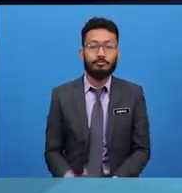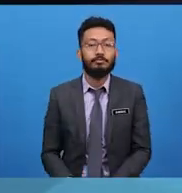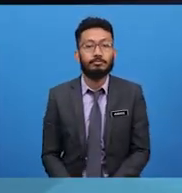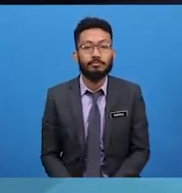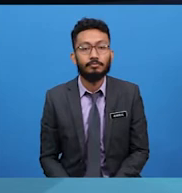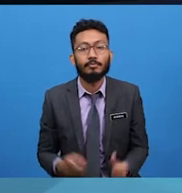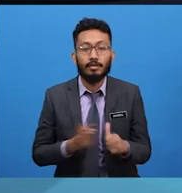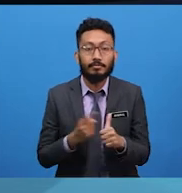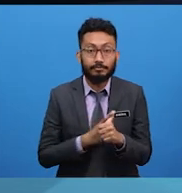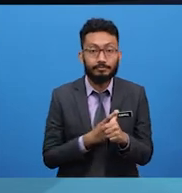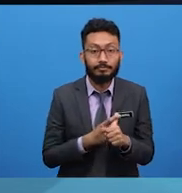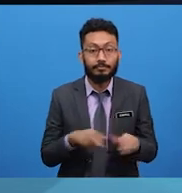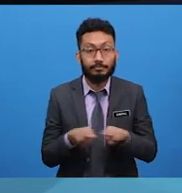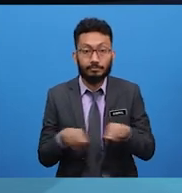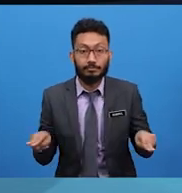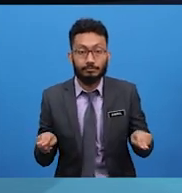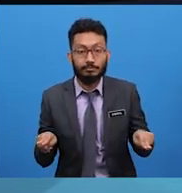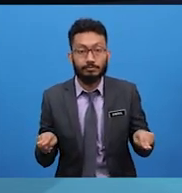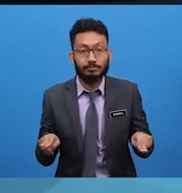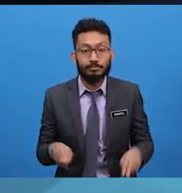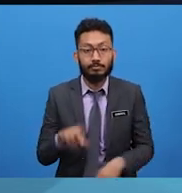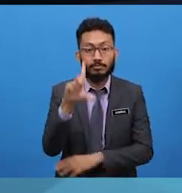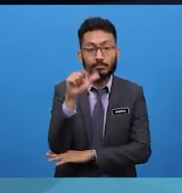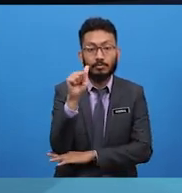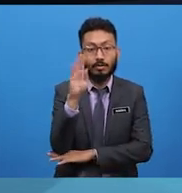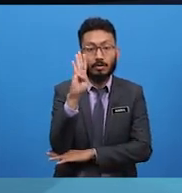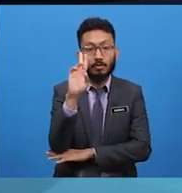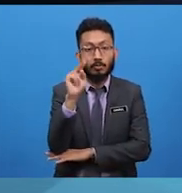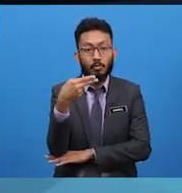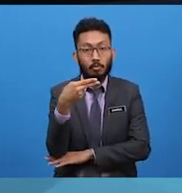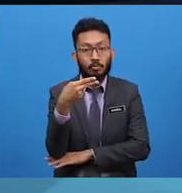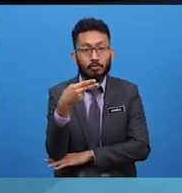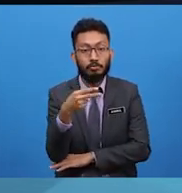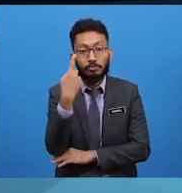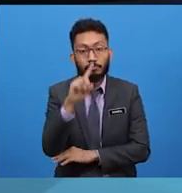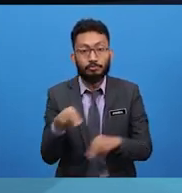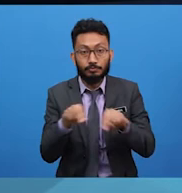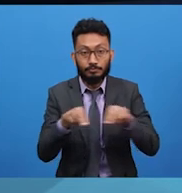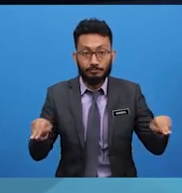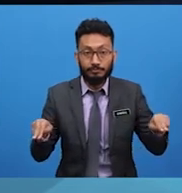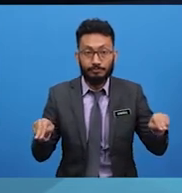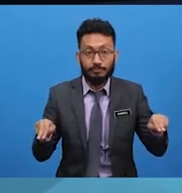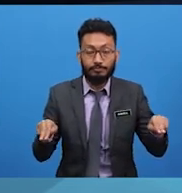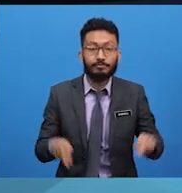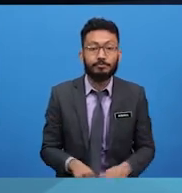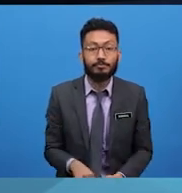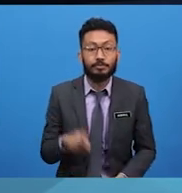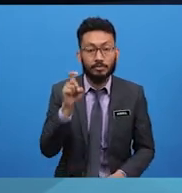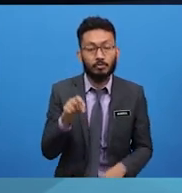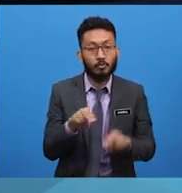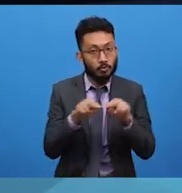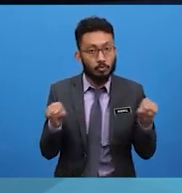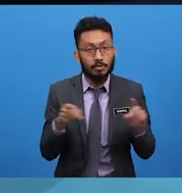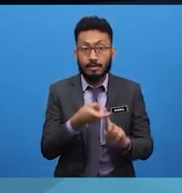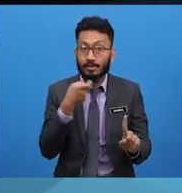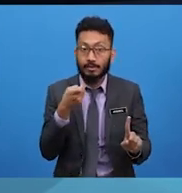Pertama, ukuran labuh tengah belakang. Untuk mengukur bahagian ini, murid-murid mestilah mengukur dari